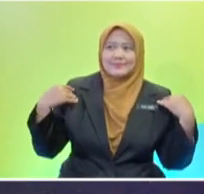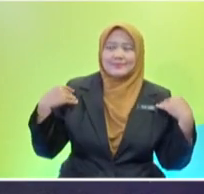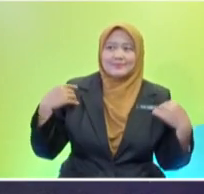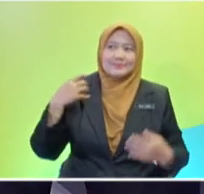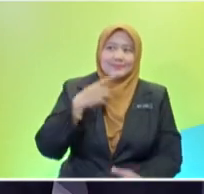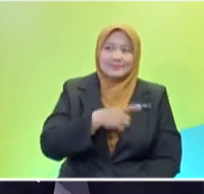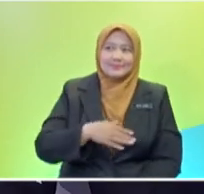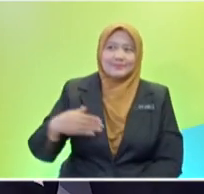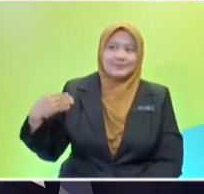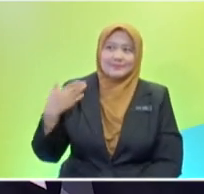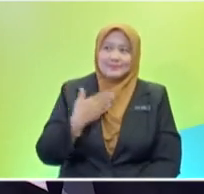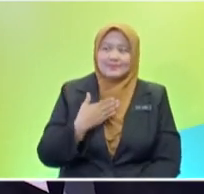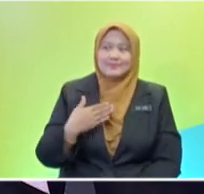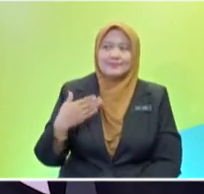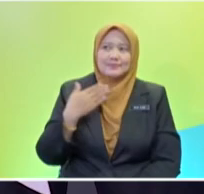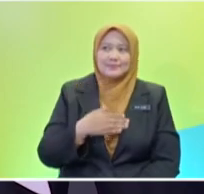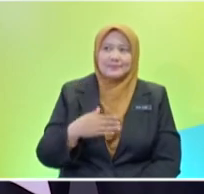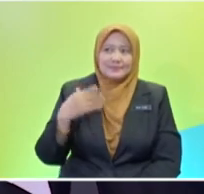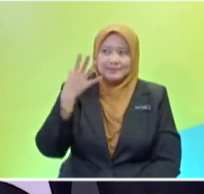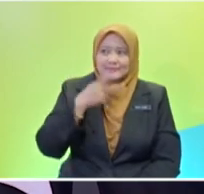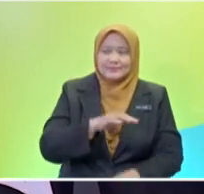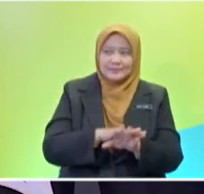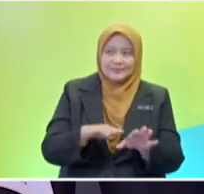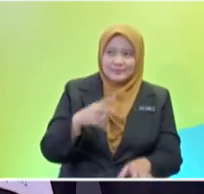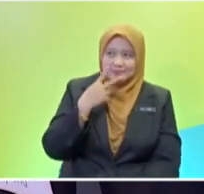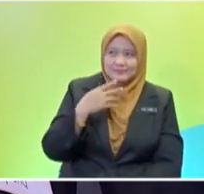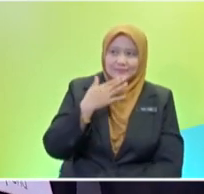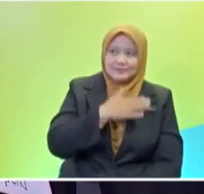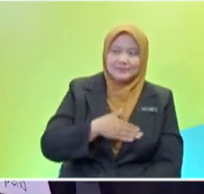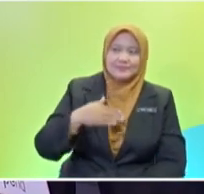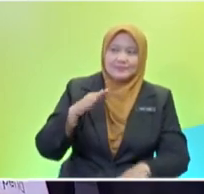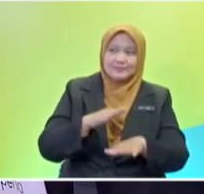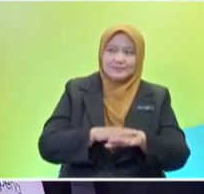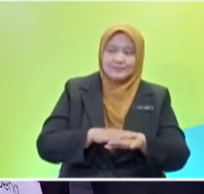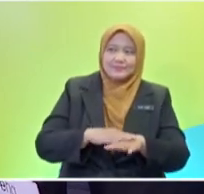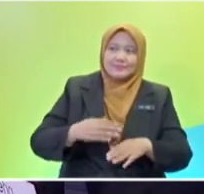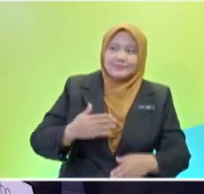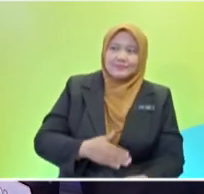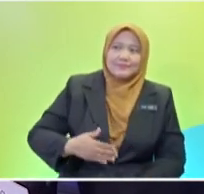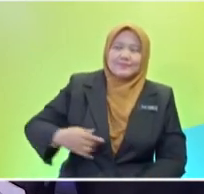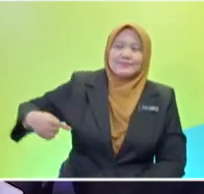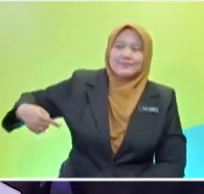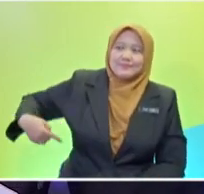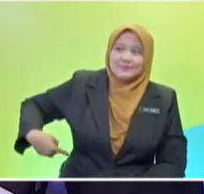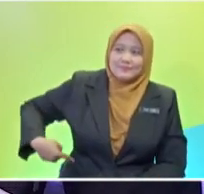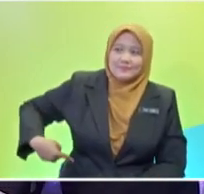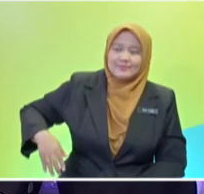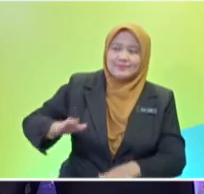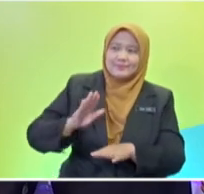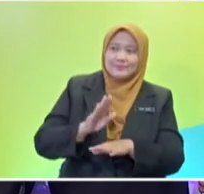dadah cantik tak pernah tengok dada atas perut perut atas pinggang pinggang